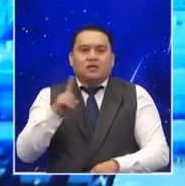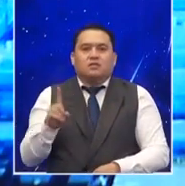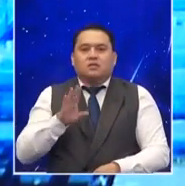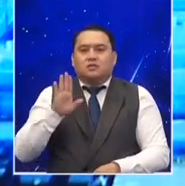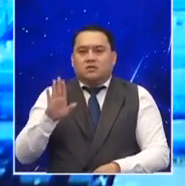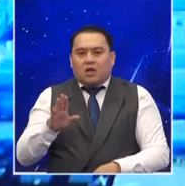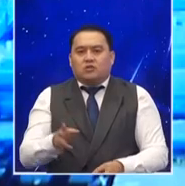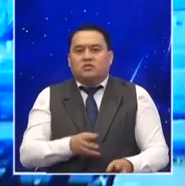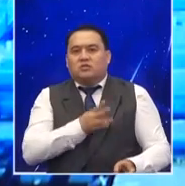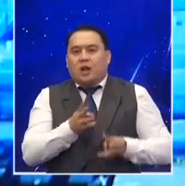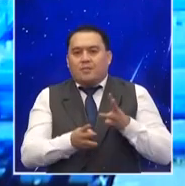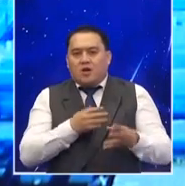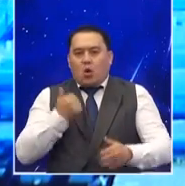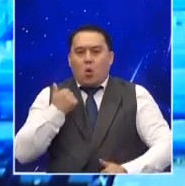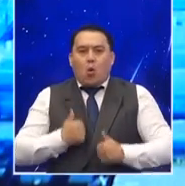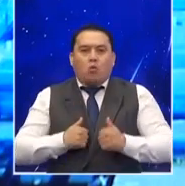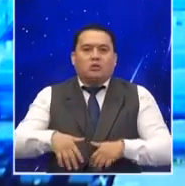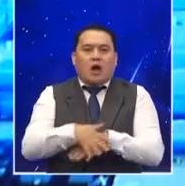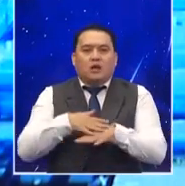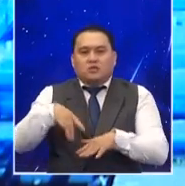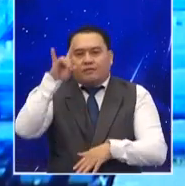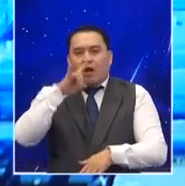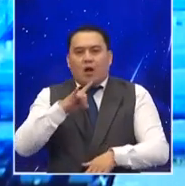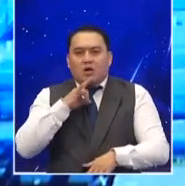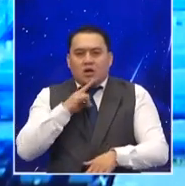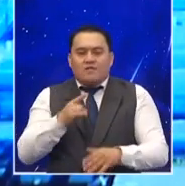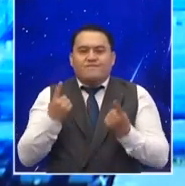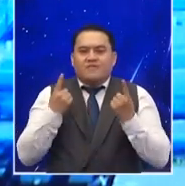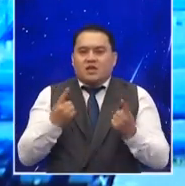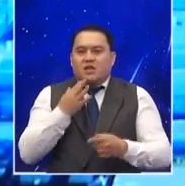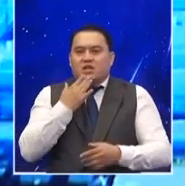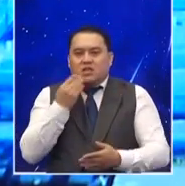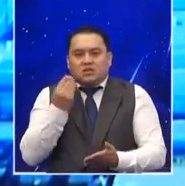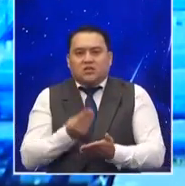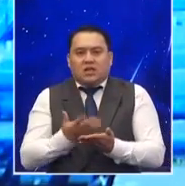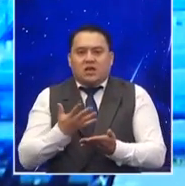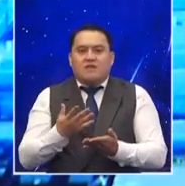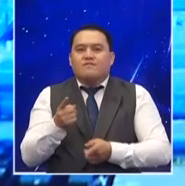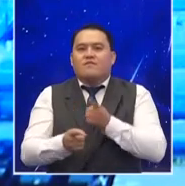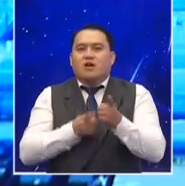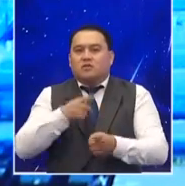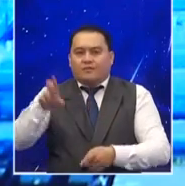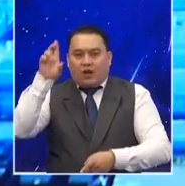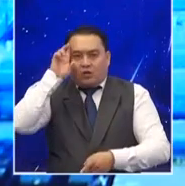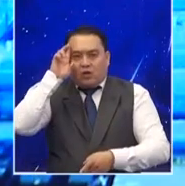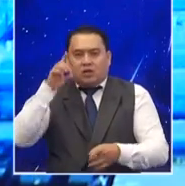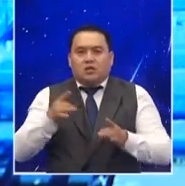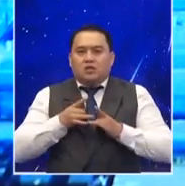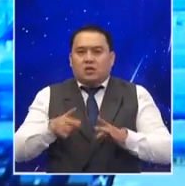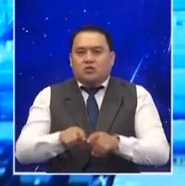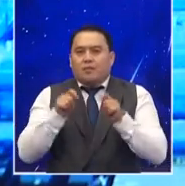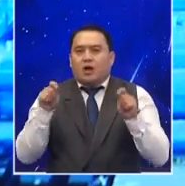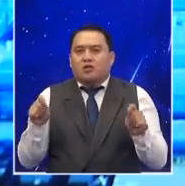Он символизирует стремление и гордость казахского народа, величие национальных ценностей, возрождение государственности.